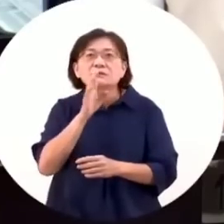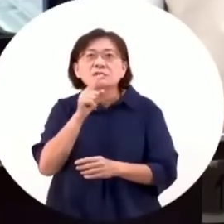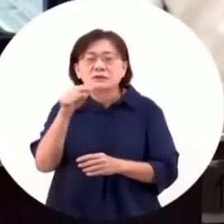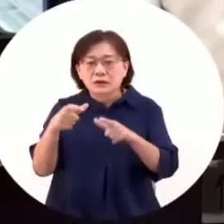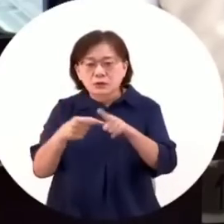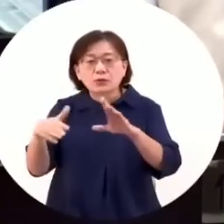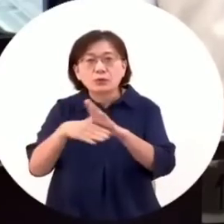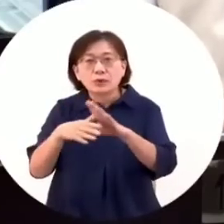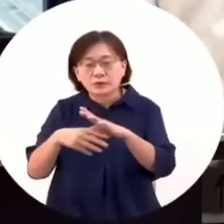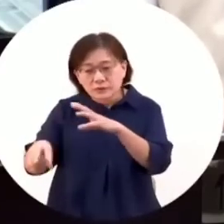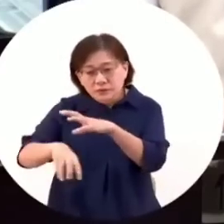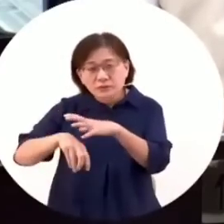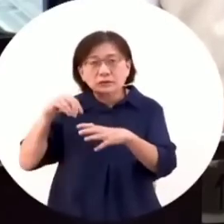度啊，